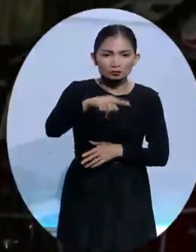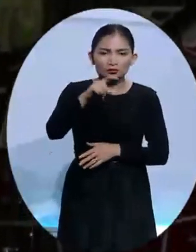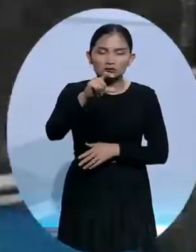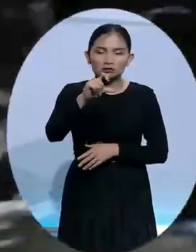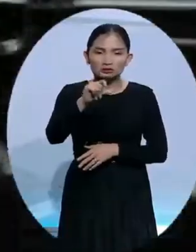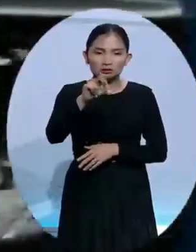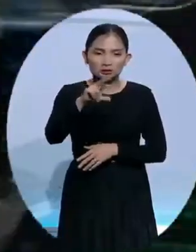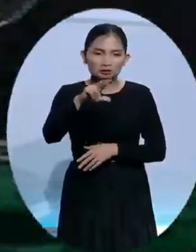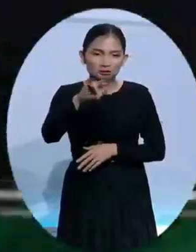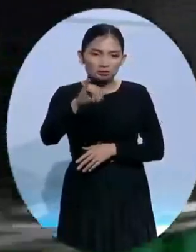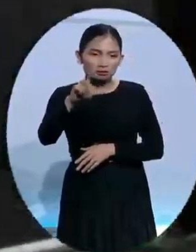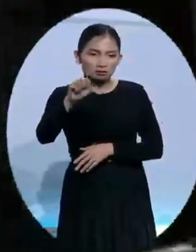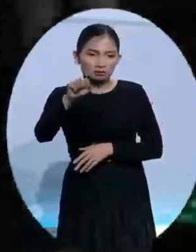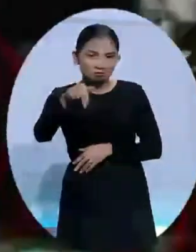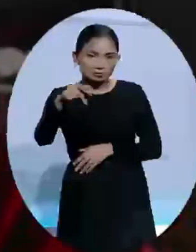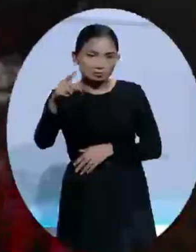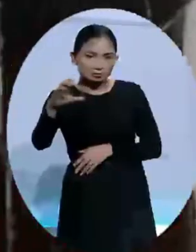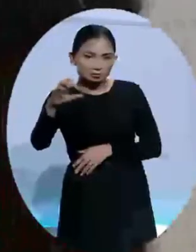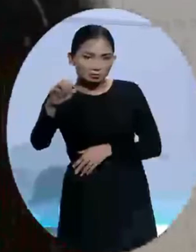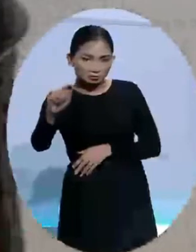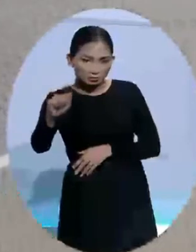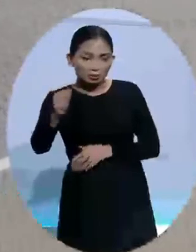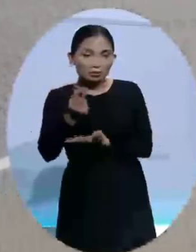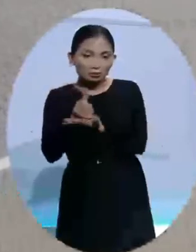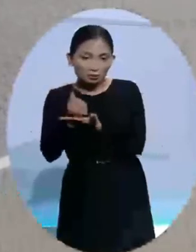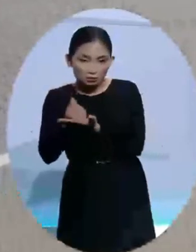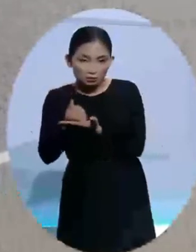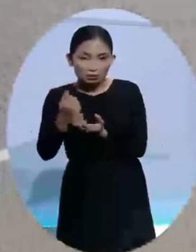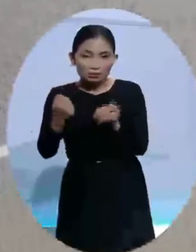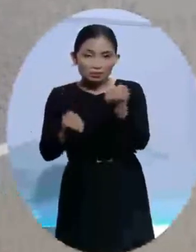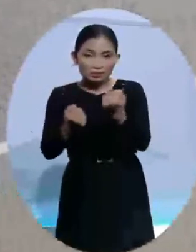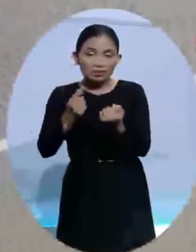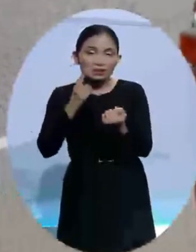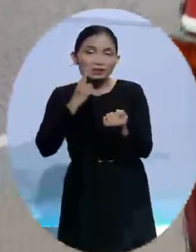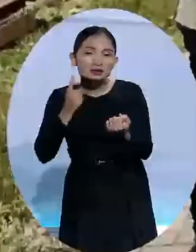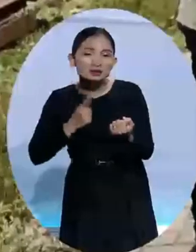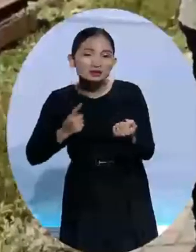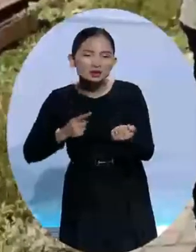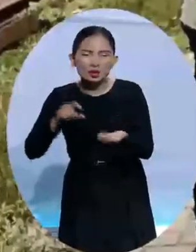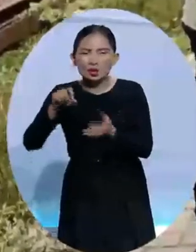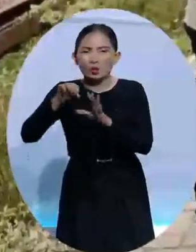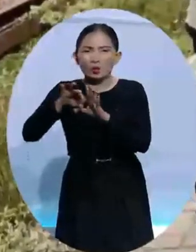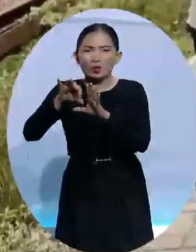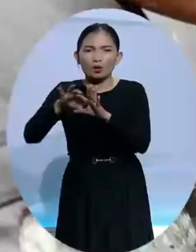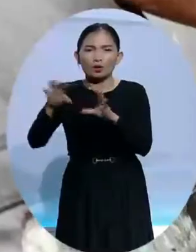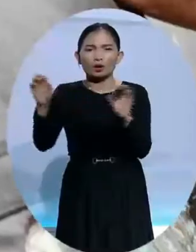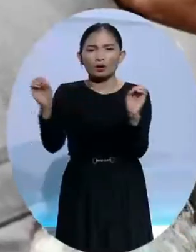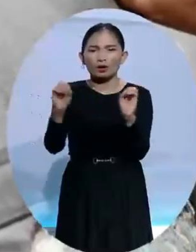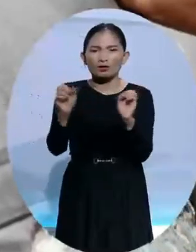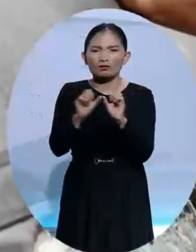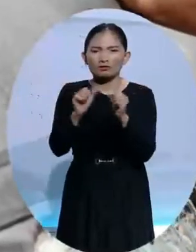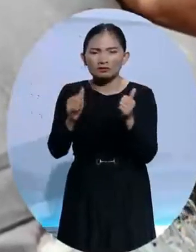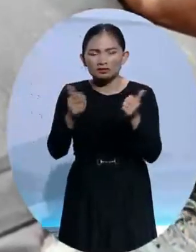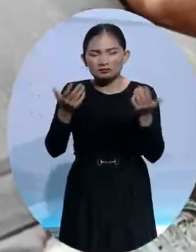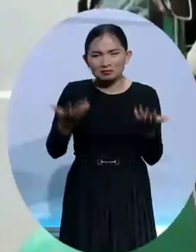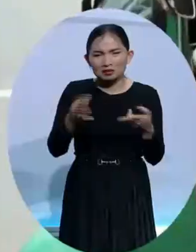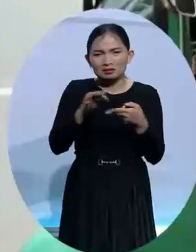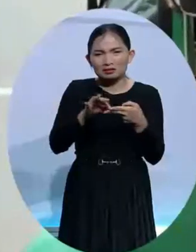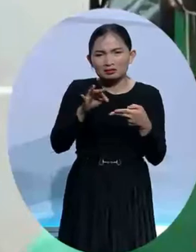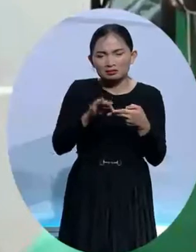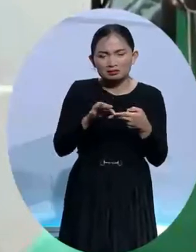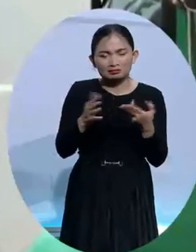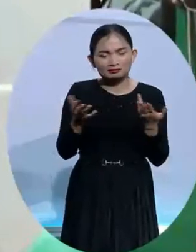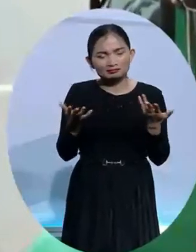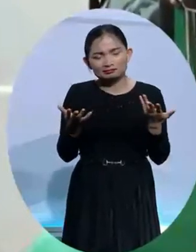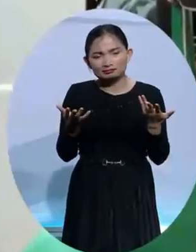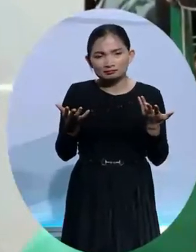động ở nước ngoài được mua xe điện miễn thuế, nhằm khuyến khích gửi tiền về nước để tăng nguồn dự trữ ngoại hối đang cạn kiệt. Với chính sách ưu đãi